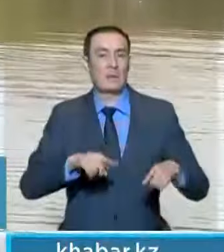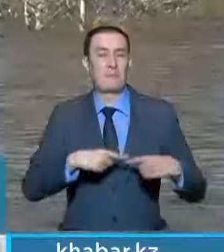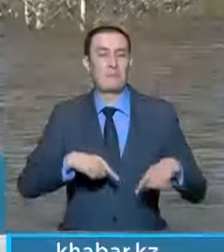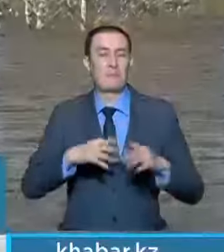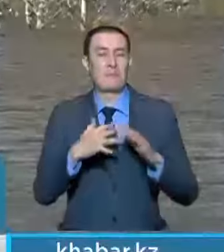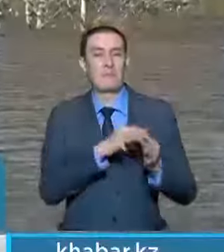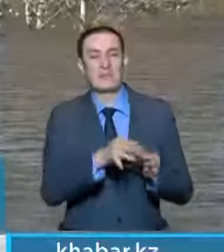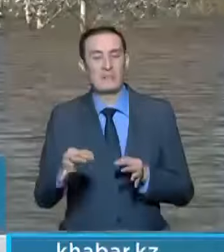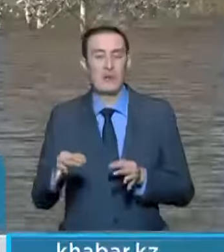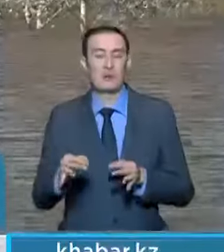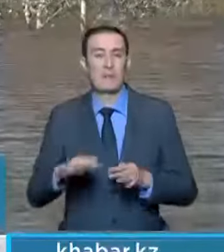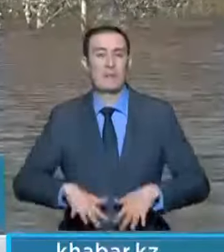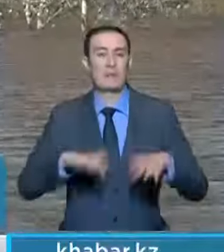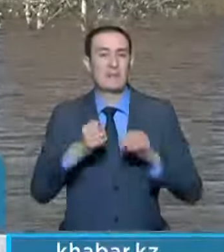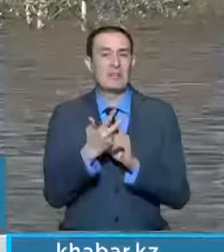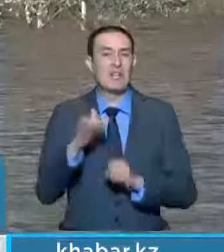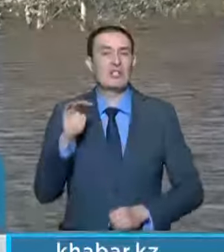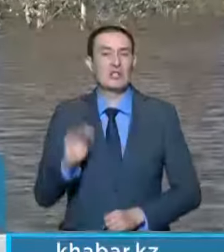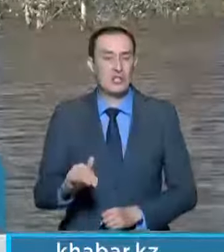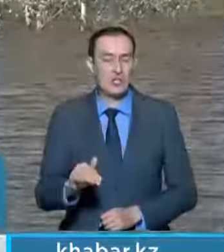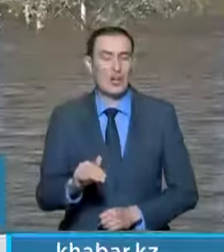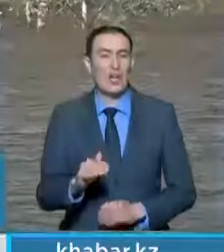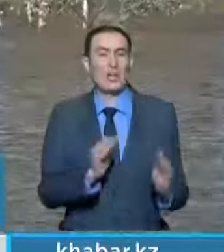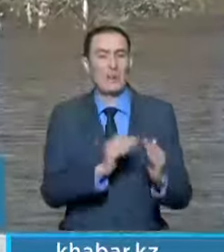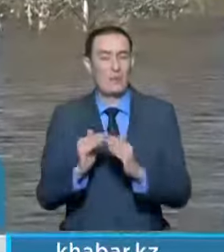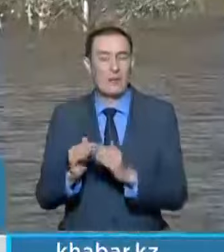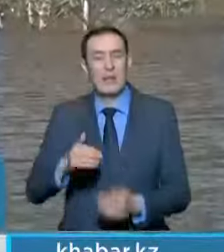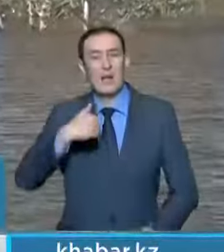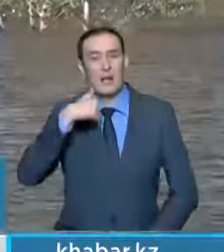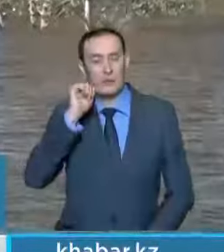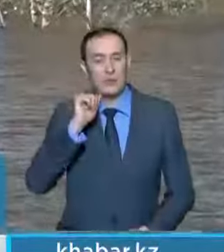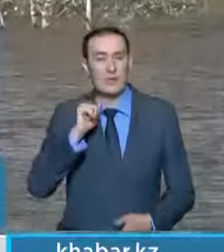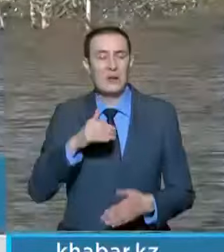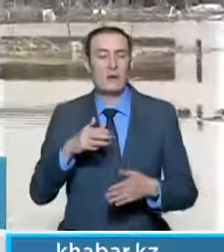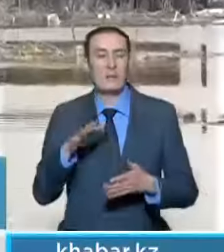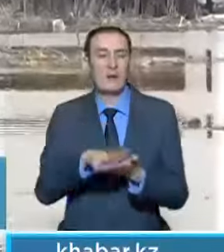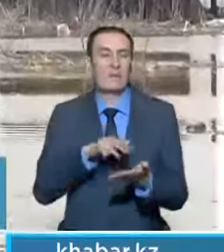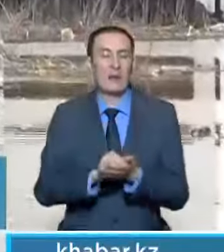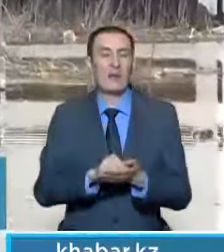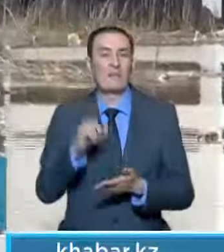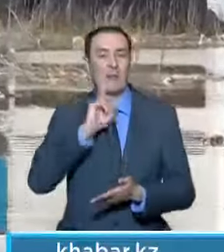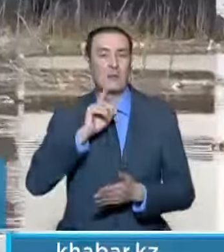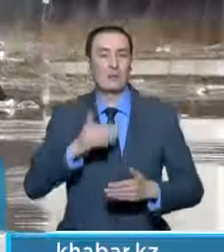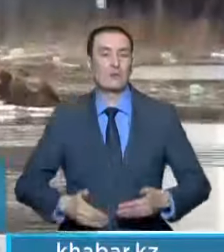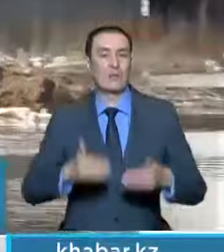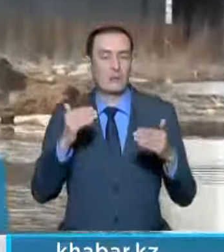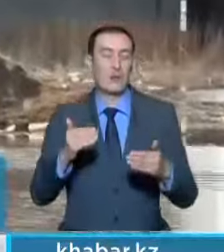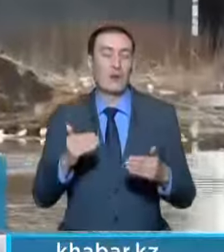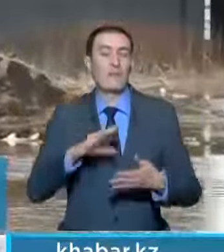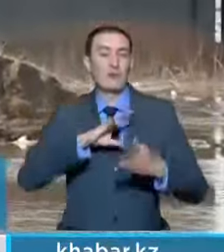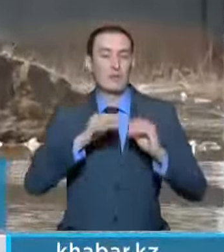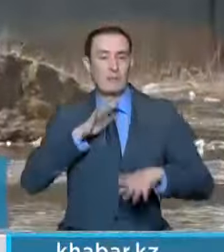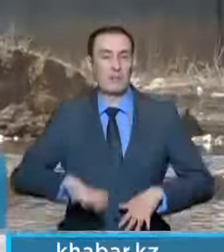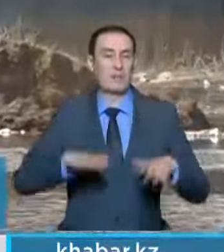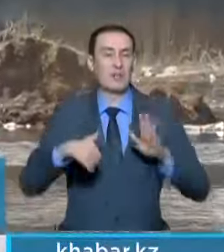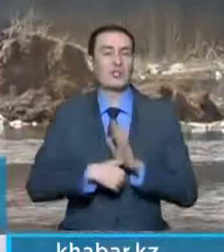массивы. Подтопило уже 13 тысяч дачных домов. Накануне прорвало временную дамбу в дачном массиве Стеновик, в результате чего